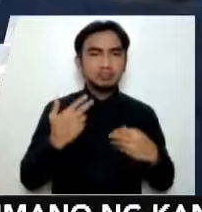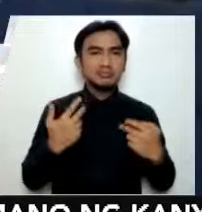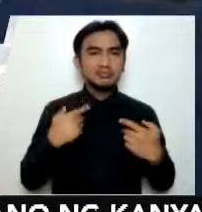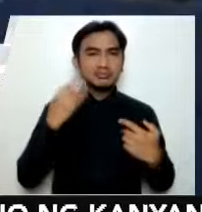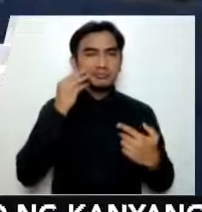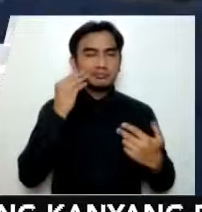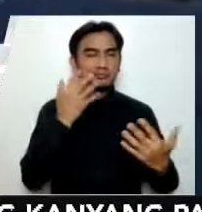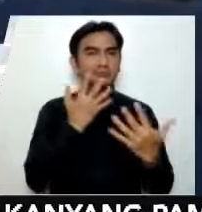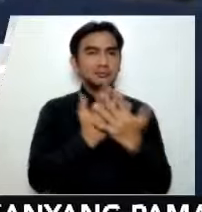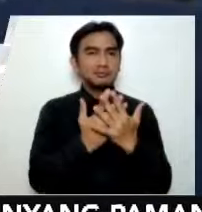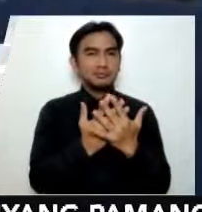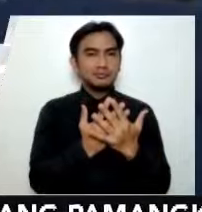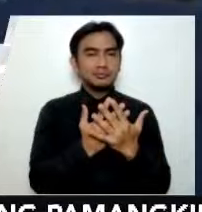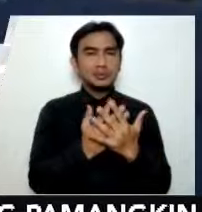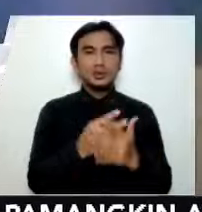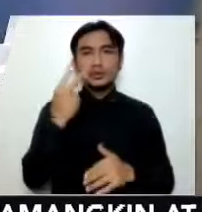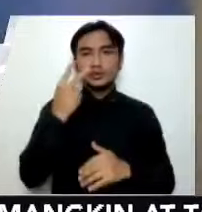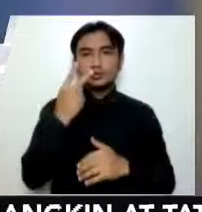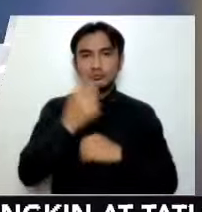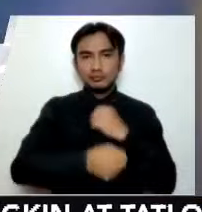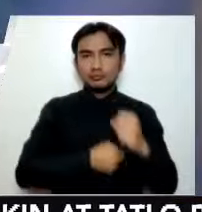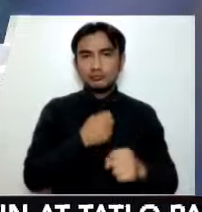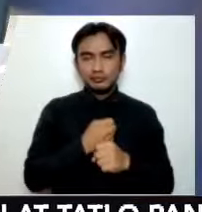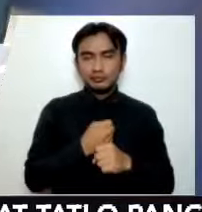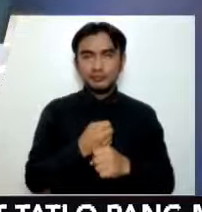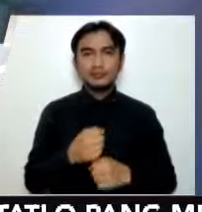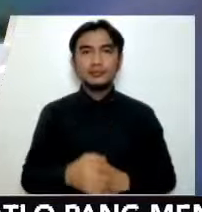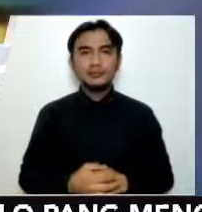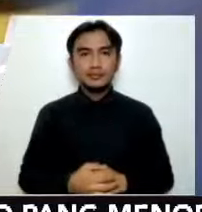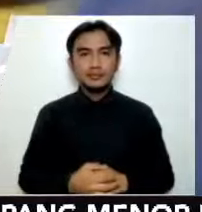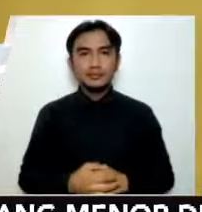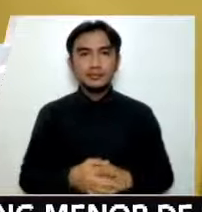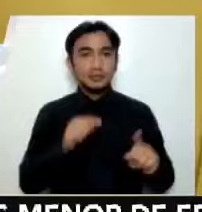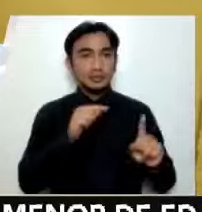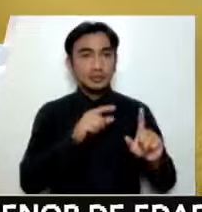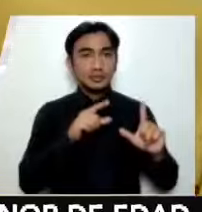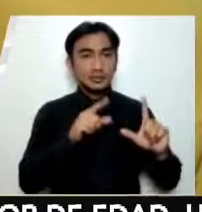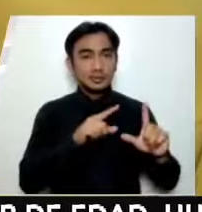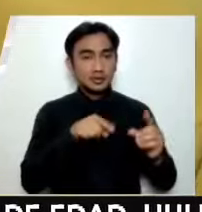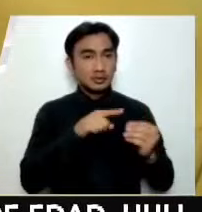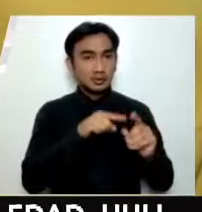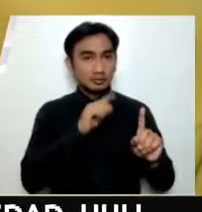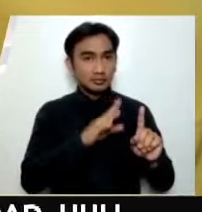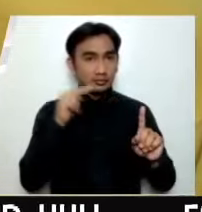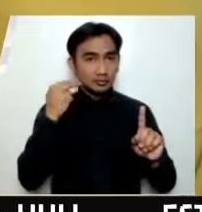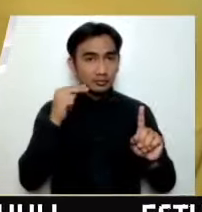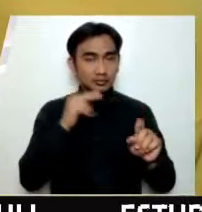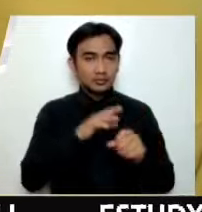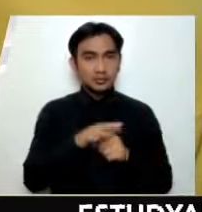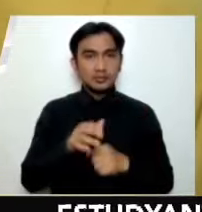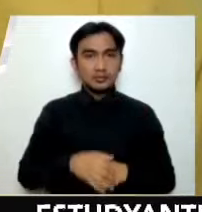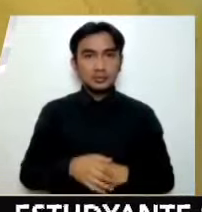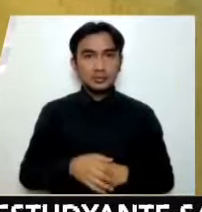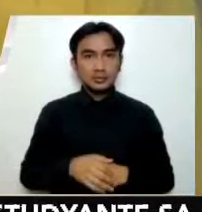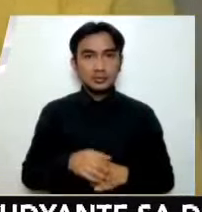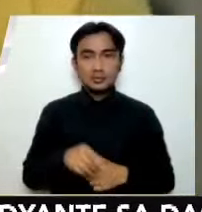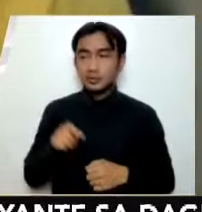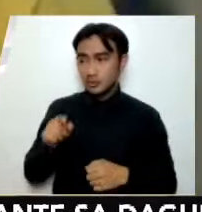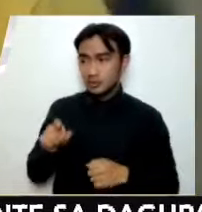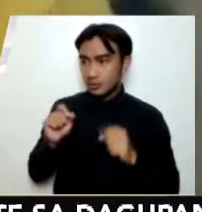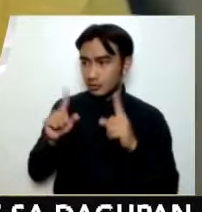makulong siya ng dalawang taon kaugnay naman ng kaso niya sa kanyang pamangkin so nagulat kayo ngayon na Bakit kayo hinuli ulit Opo